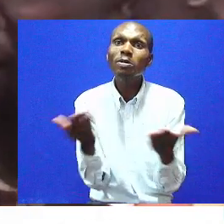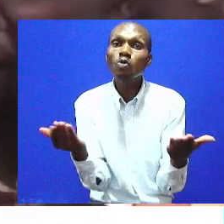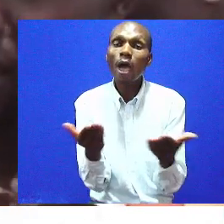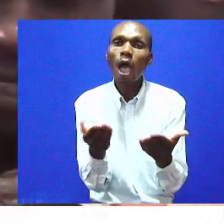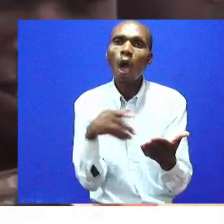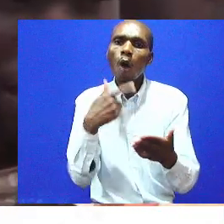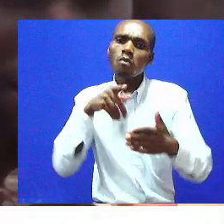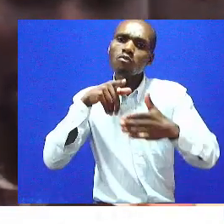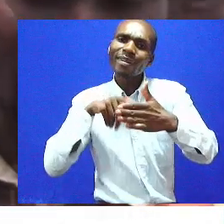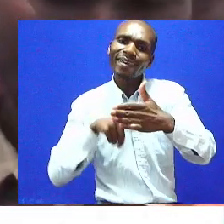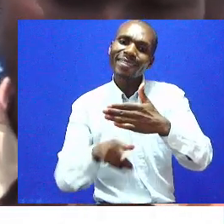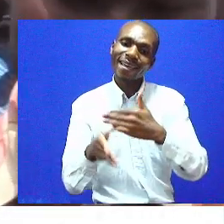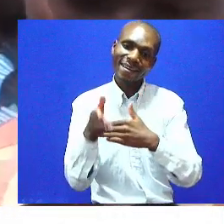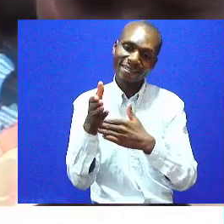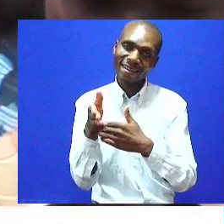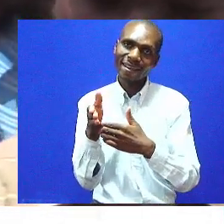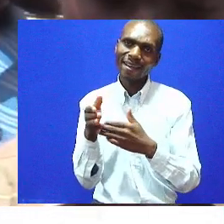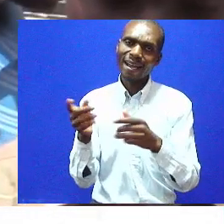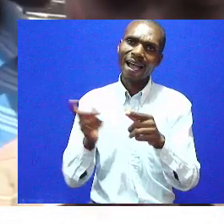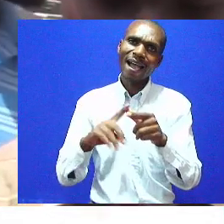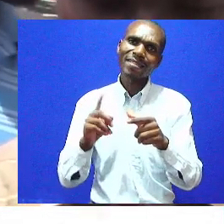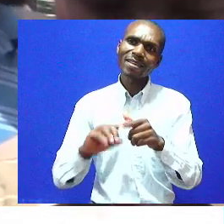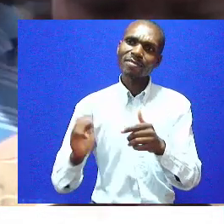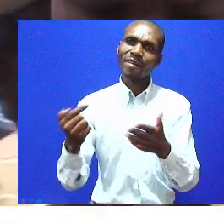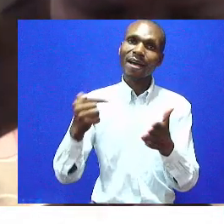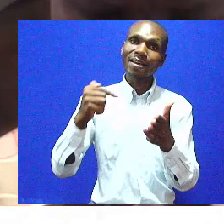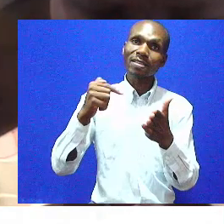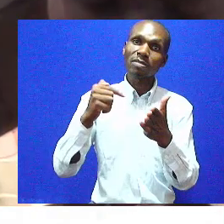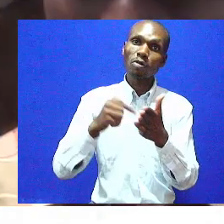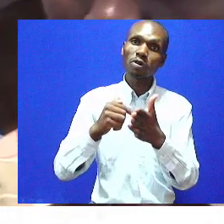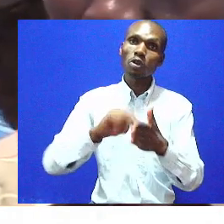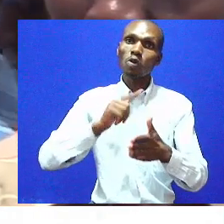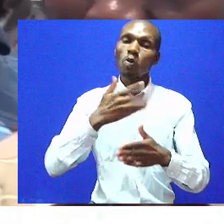kwa hii stage yetu kitu ya kwanza tunataka heshima